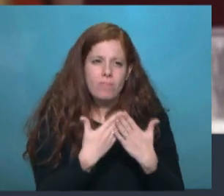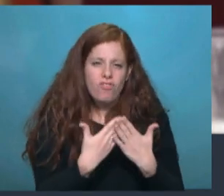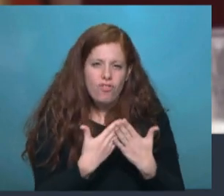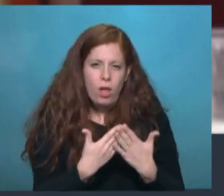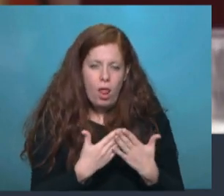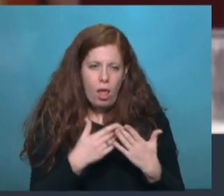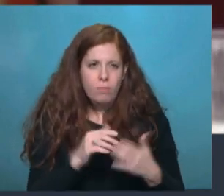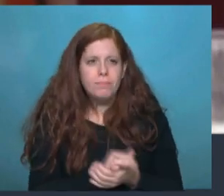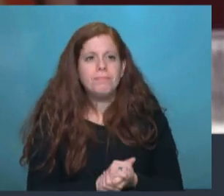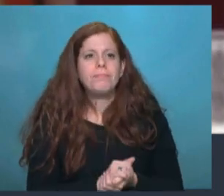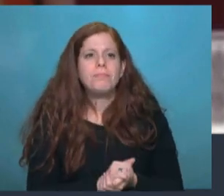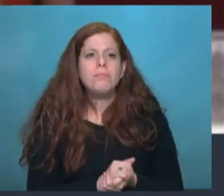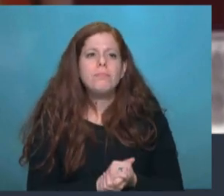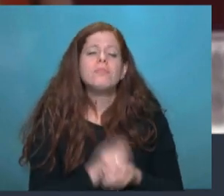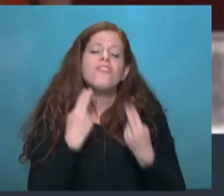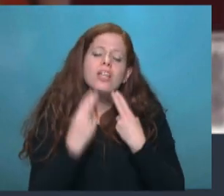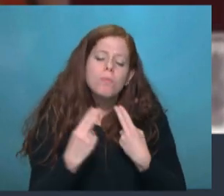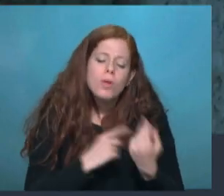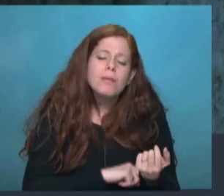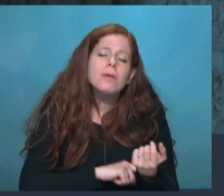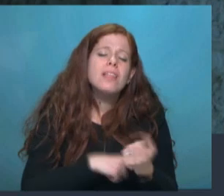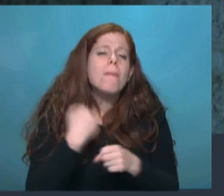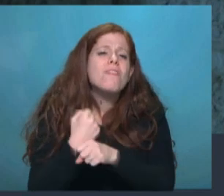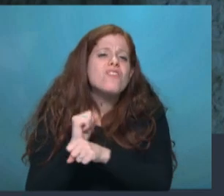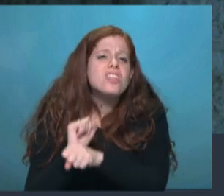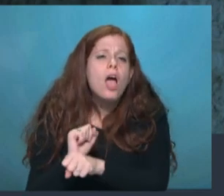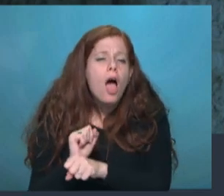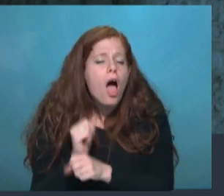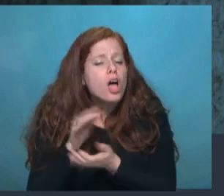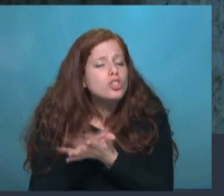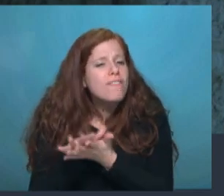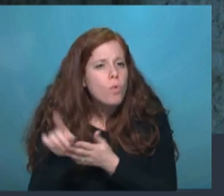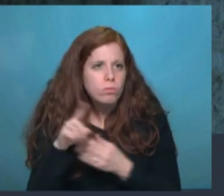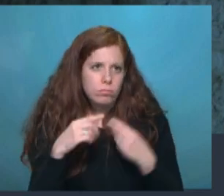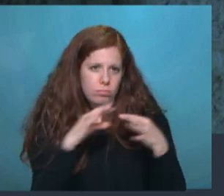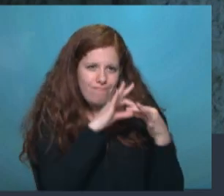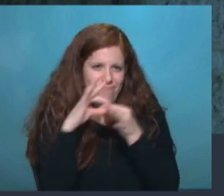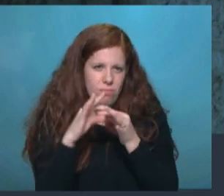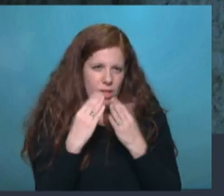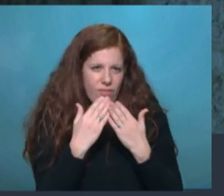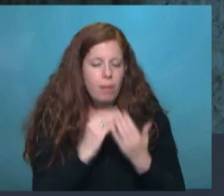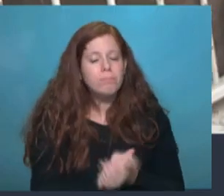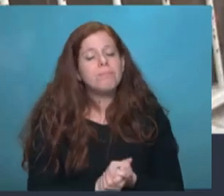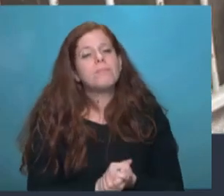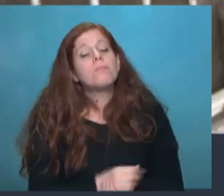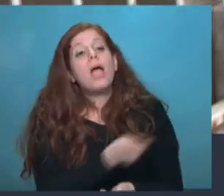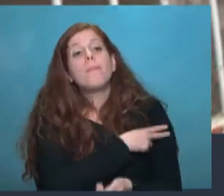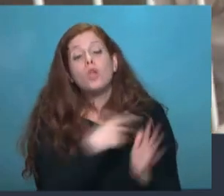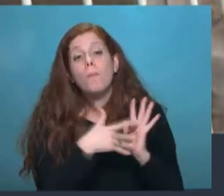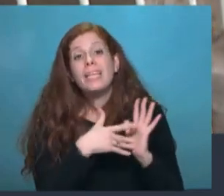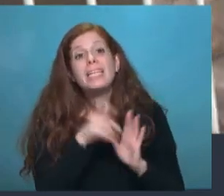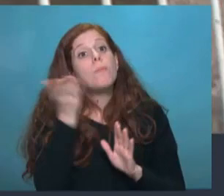די לצרותינו, במקום נקמד אמר עבדיך שפוך. כפי שפרסמנו כאן, המשטרה בודקת עם אנשים נוספים שיתפו